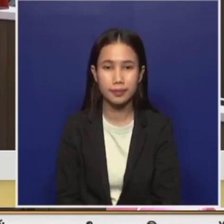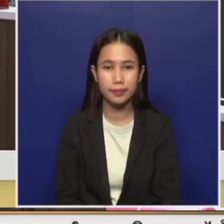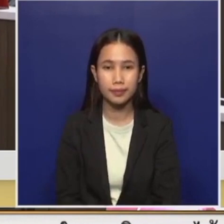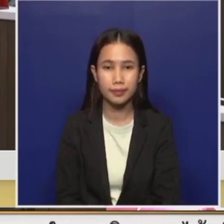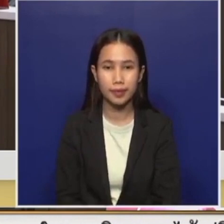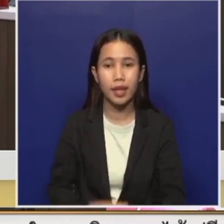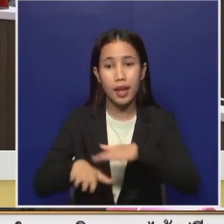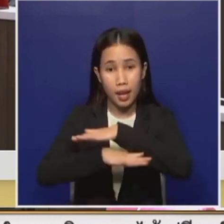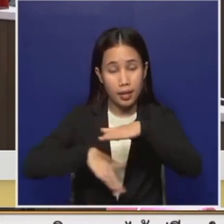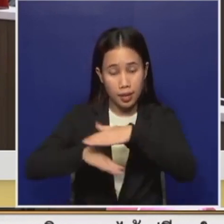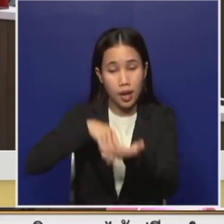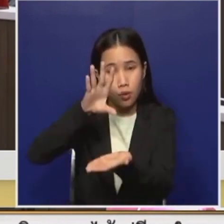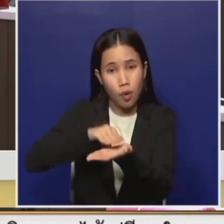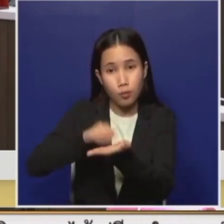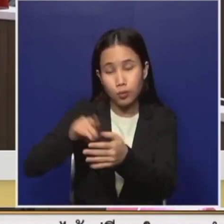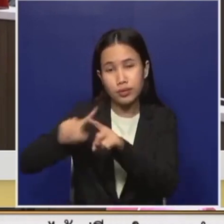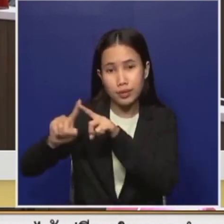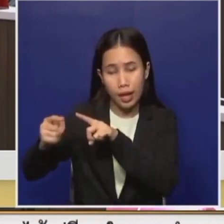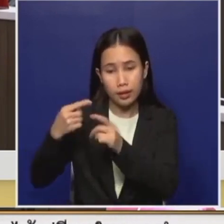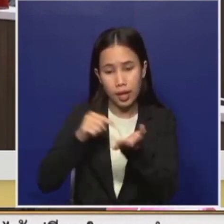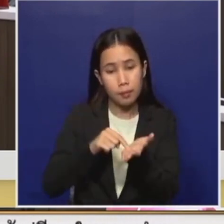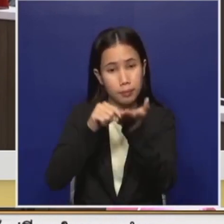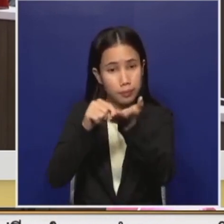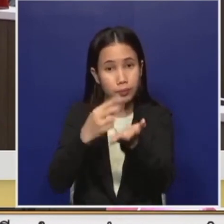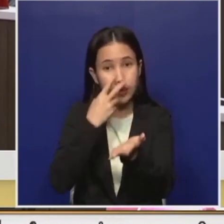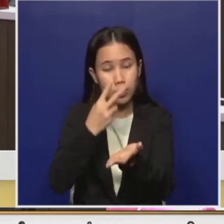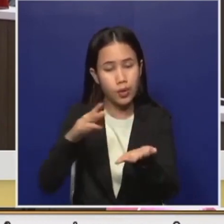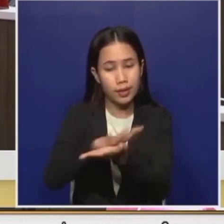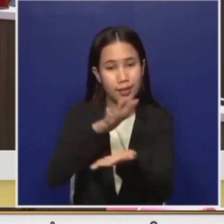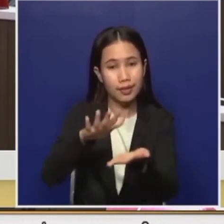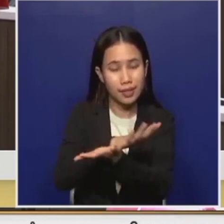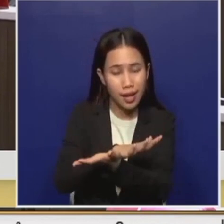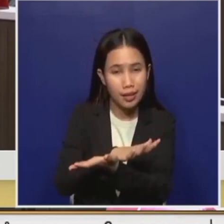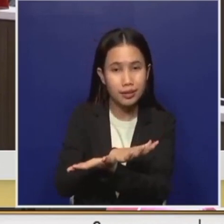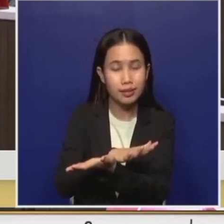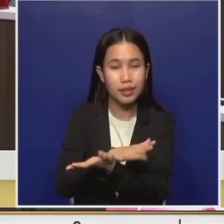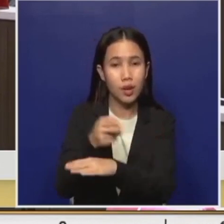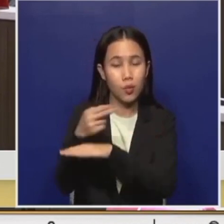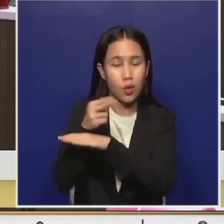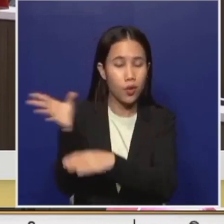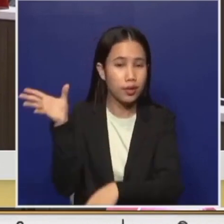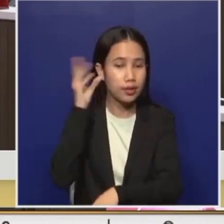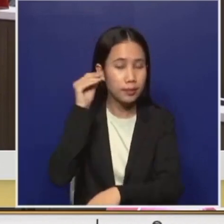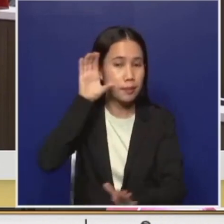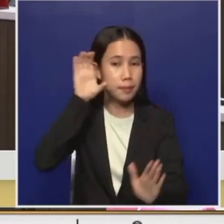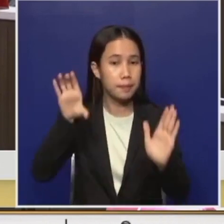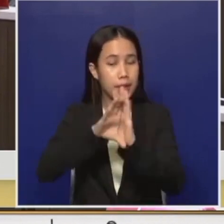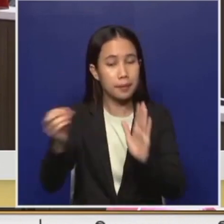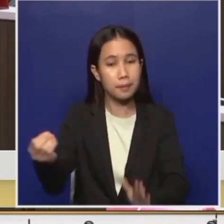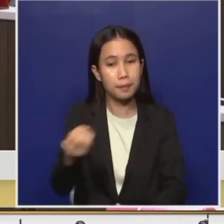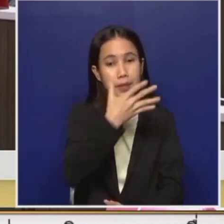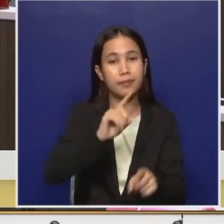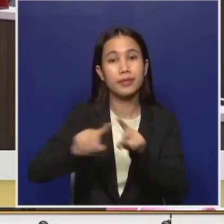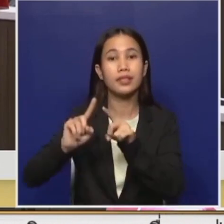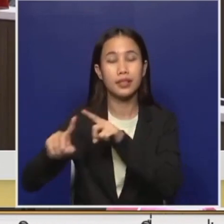หักฐานข้อมลข้อที่จริที่เขมาแดงนะครับไม่วาจะเป็นเอกสารไม่วจะเป็นคลิเสียงหรอภาพชายที่ถายออกมาจาก